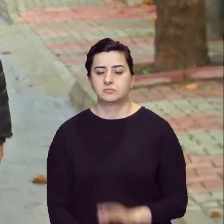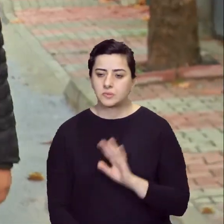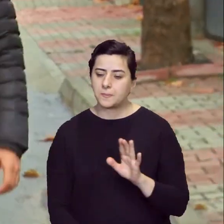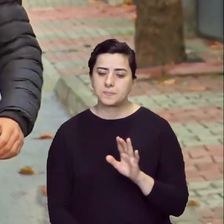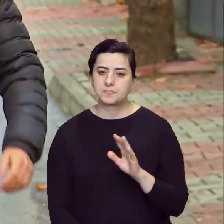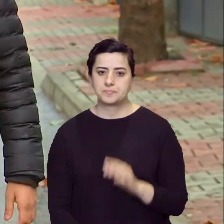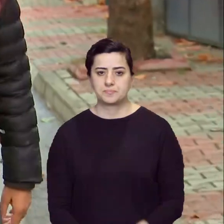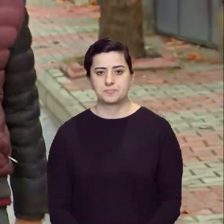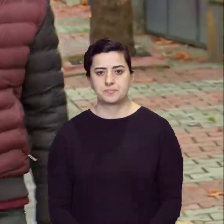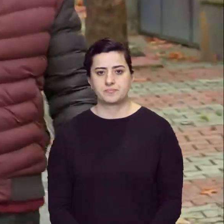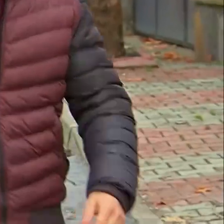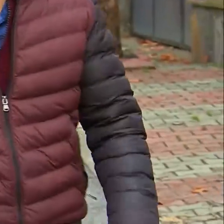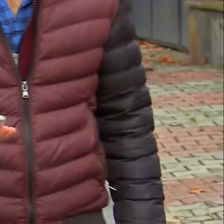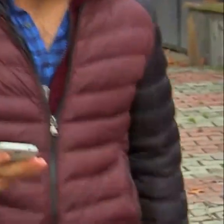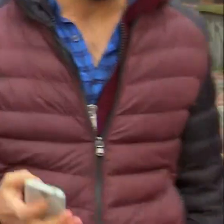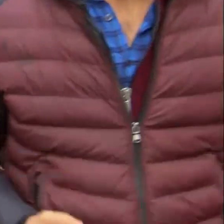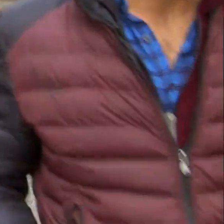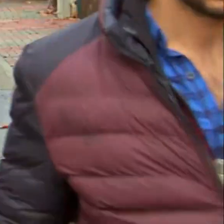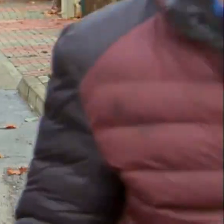Tamam, hadi.